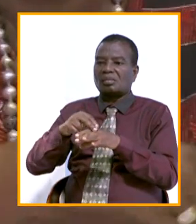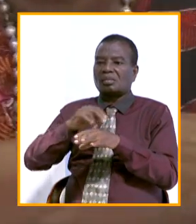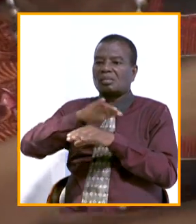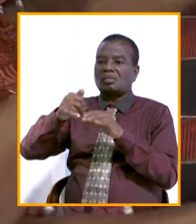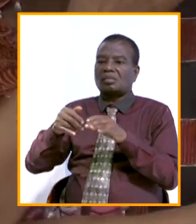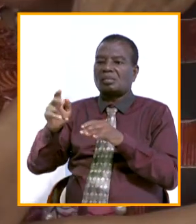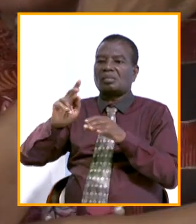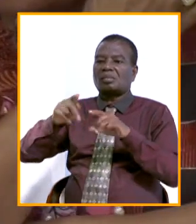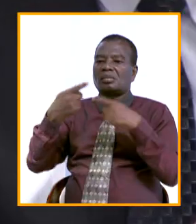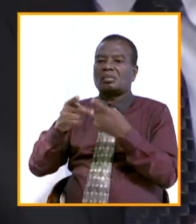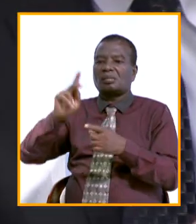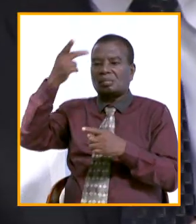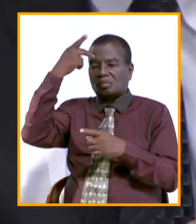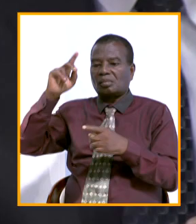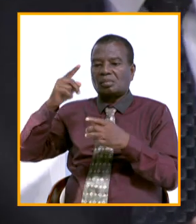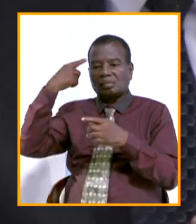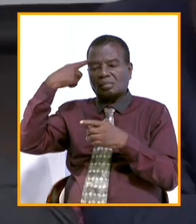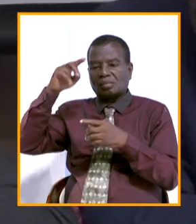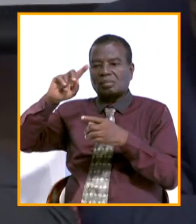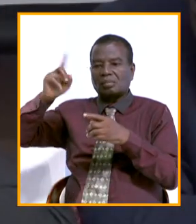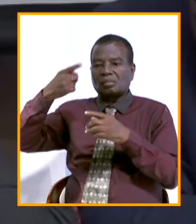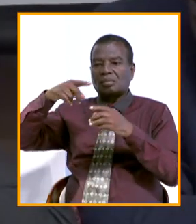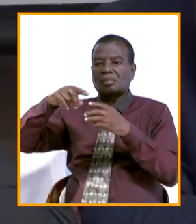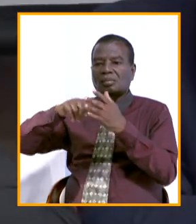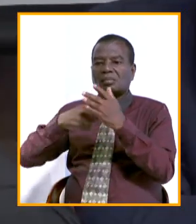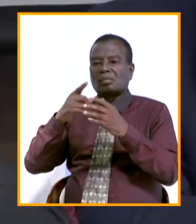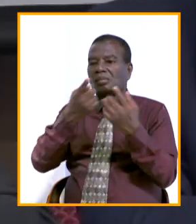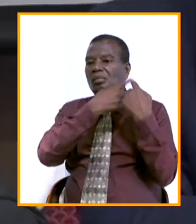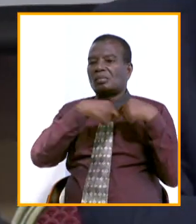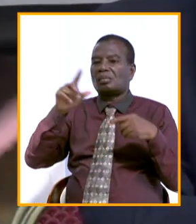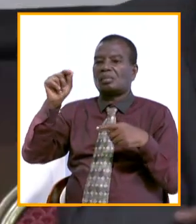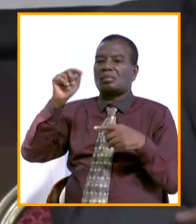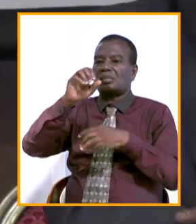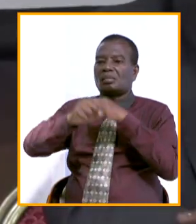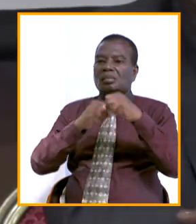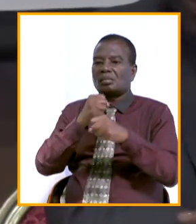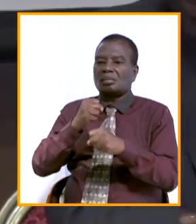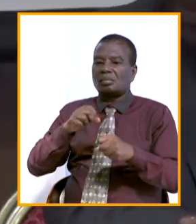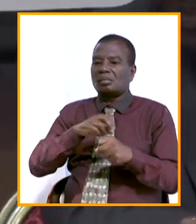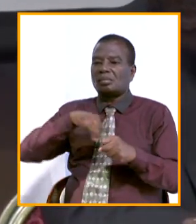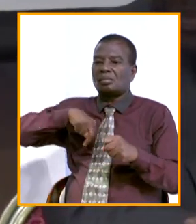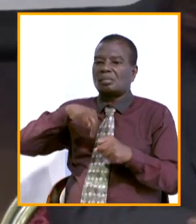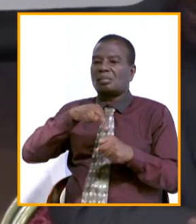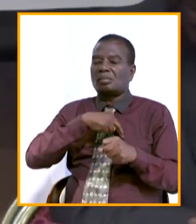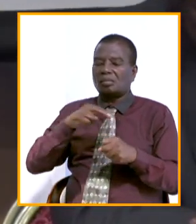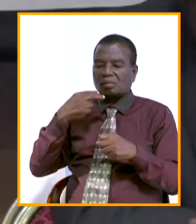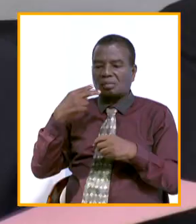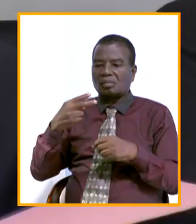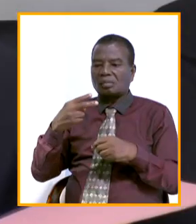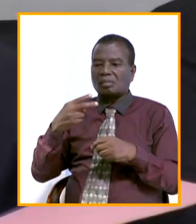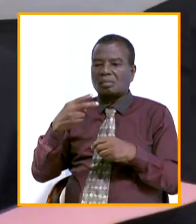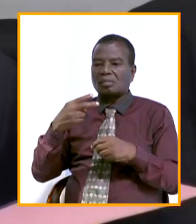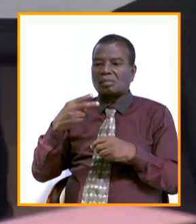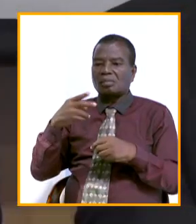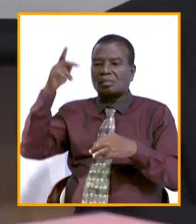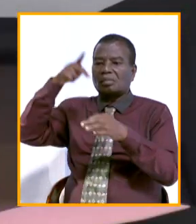tous les partis politiques pour la première fois depuis 20 ans. En plus de cela, le dialogue politique que nous venons d'achever il y a quelques semaines a vu